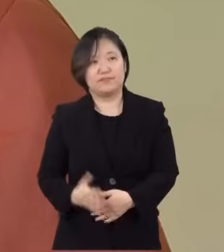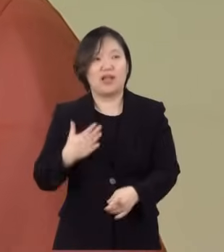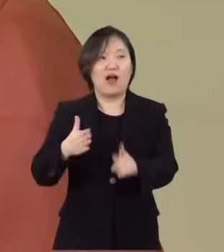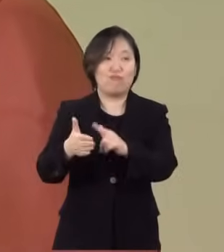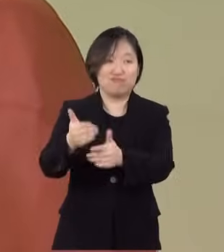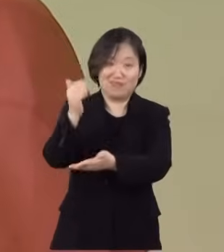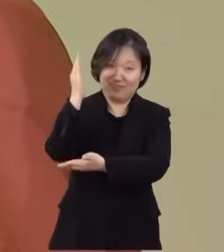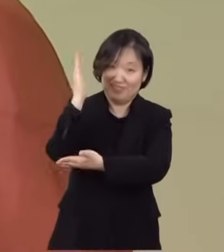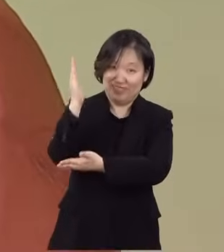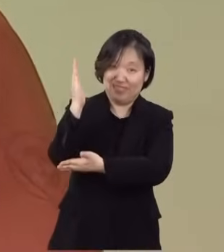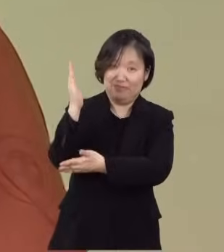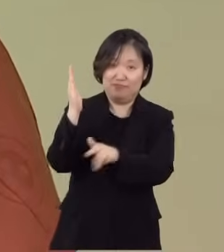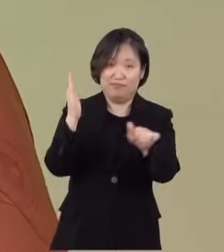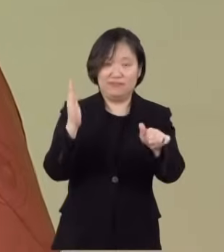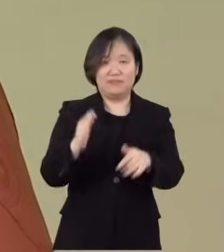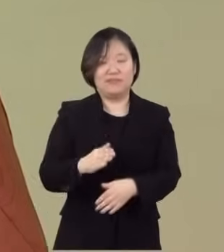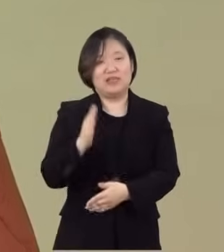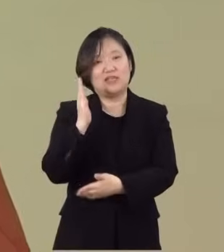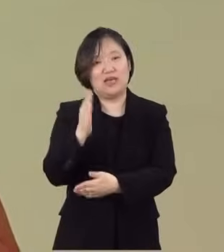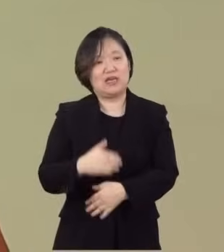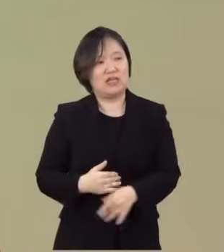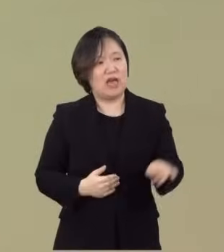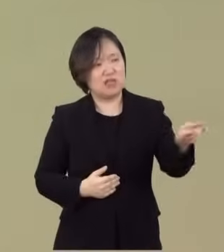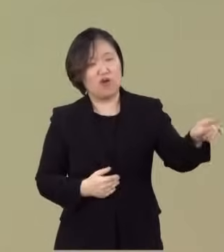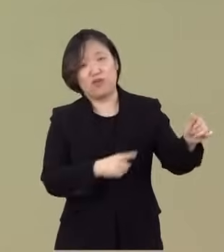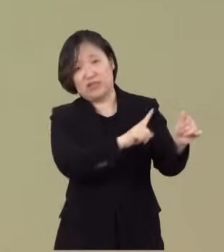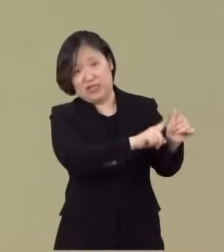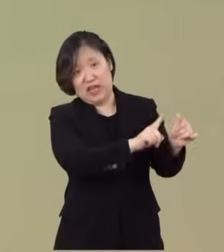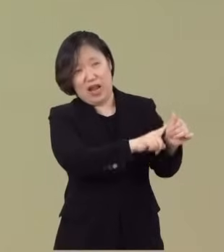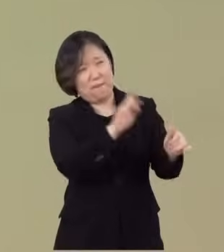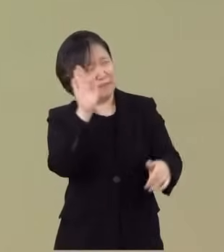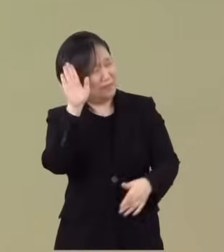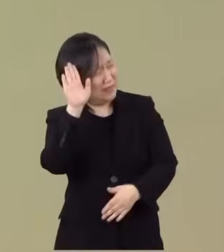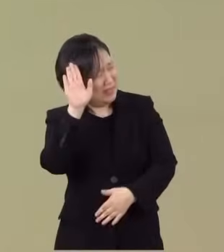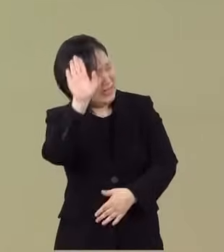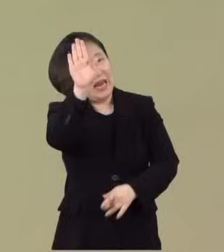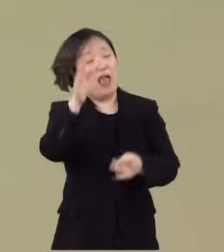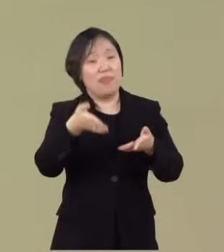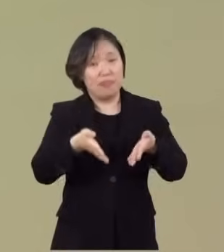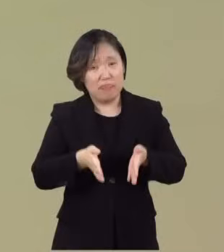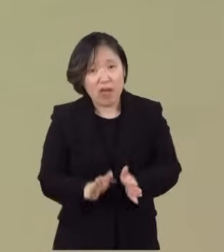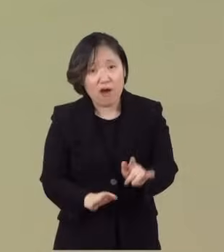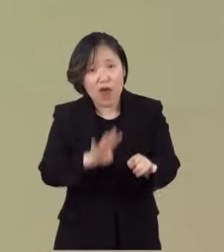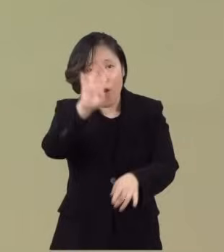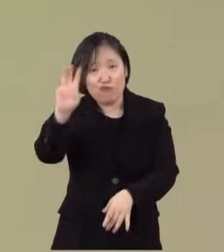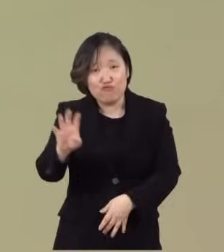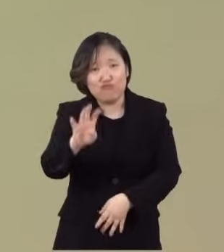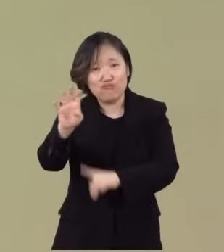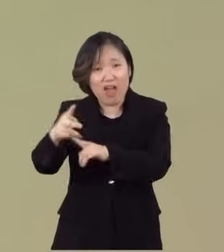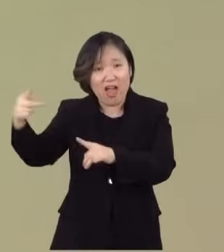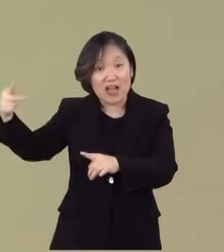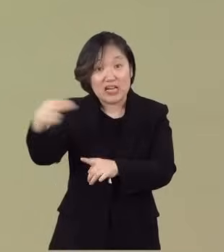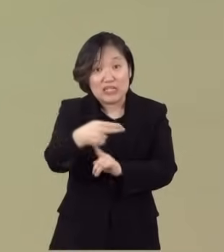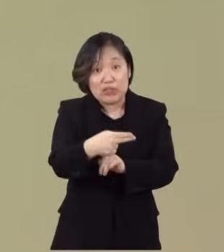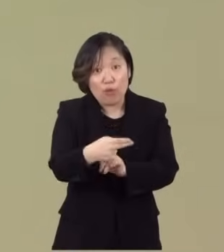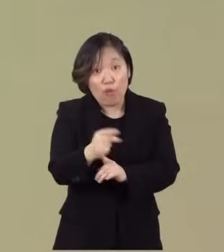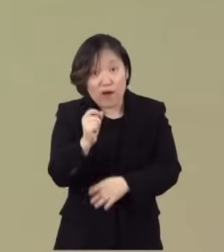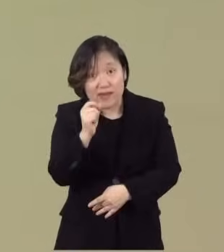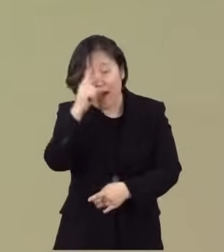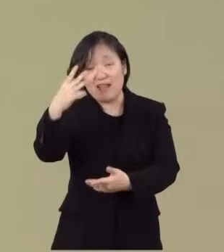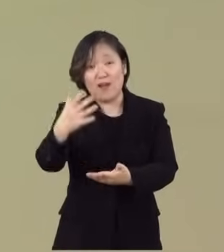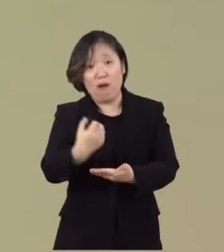생사해탈 저 뱃사공이 미래 세상에 윤에서 벗어난 바른